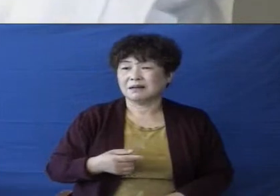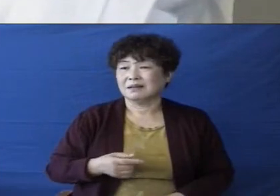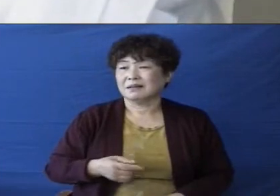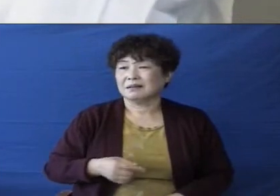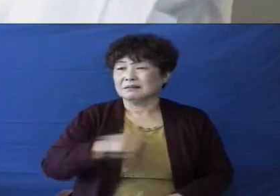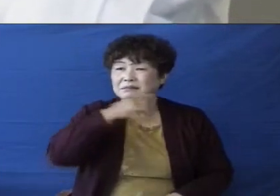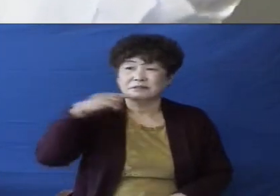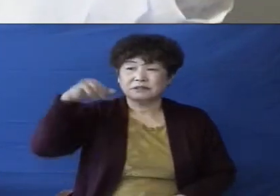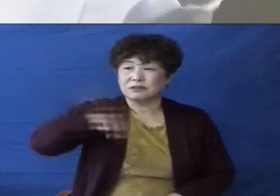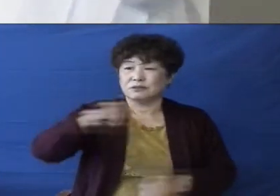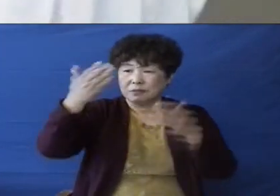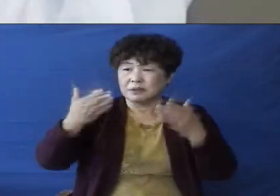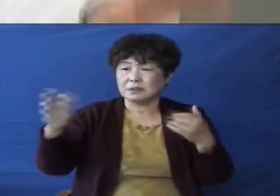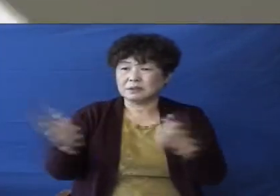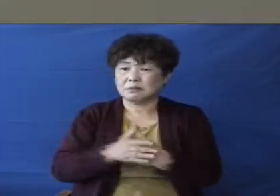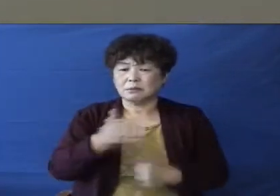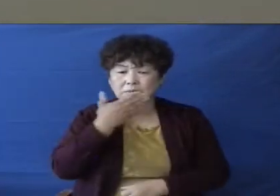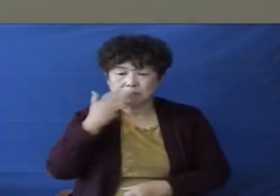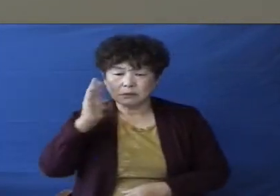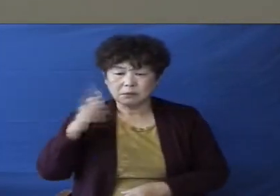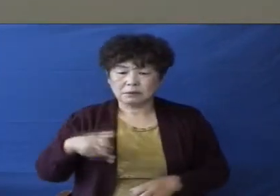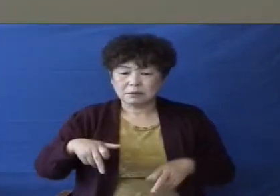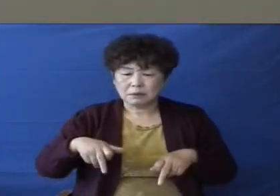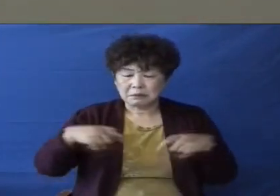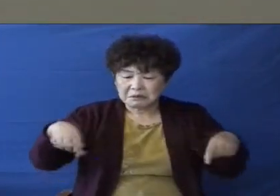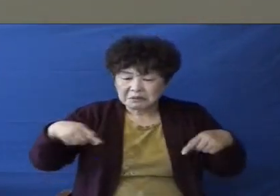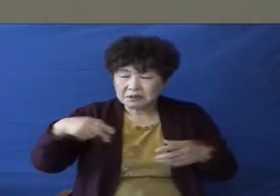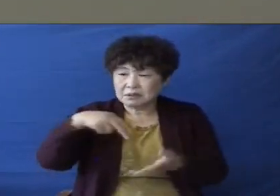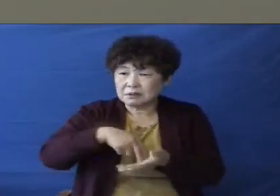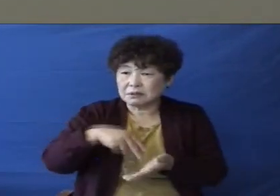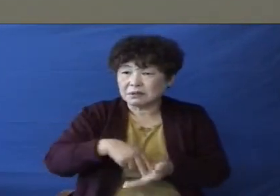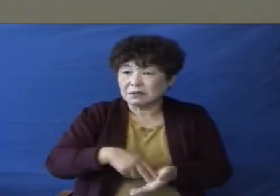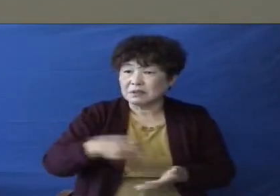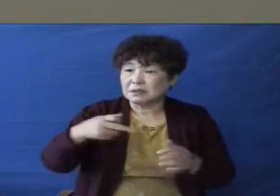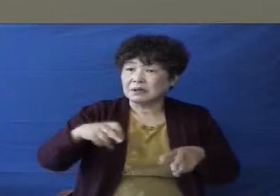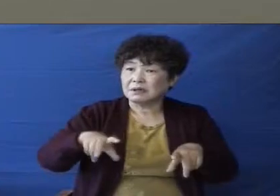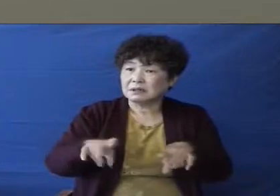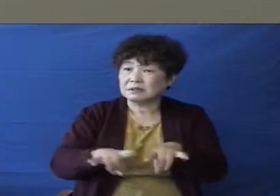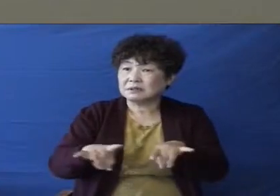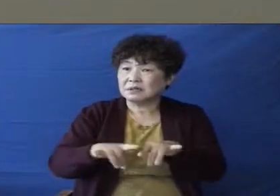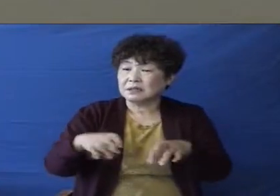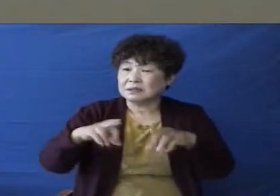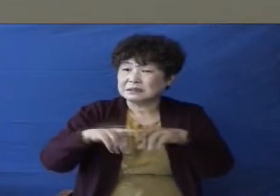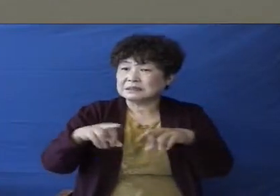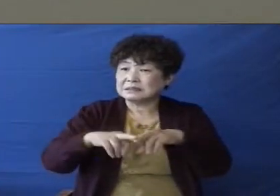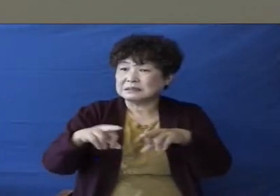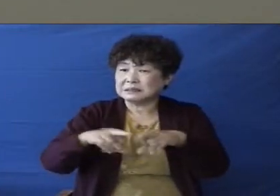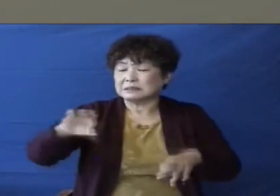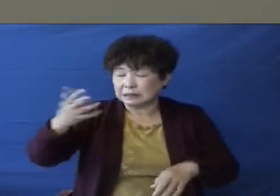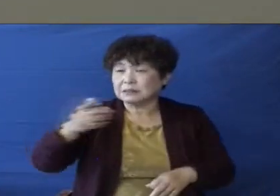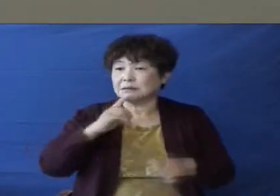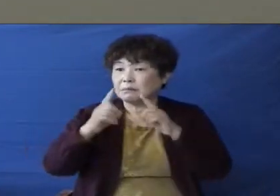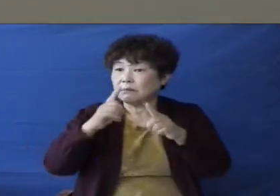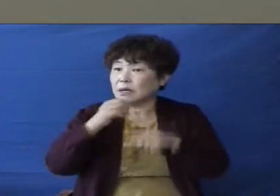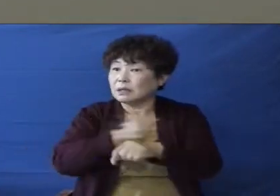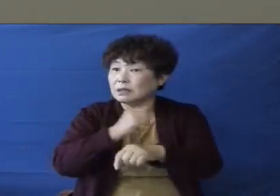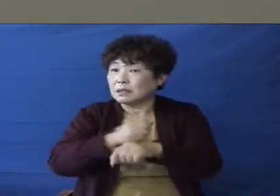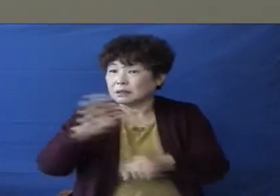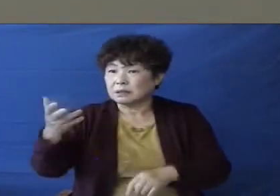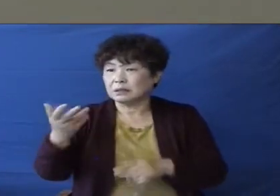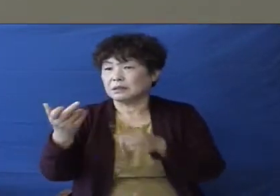사람들은 주일 날 안식일 아 어디로 가 회당 으로 가는 거예요 성전을 그 멀리서 다 올 수 없으니까 일 년에 세 차례만